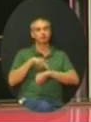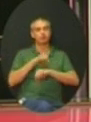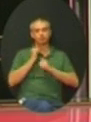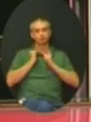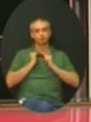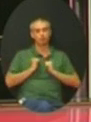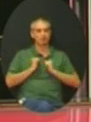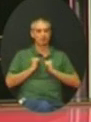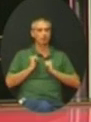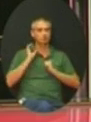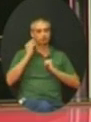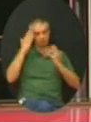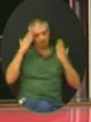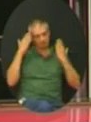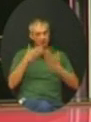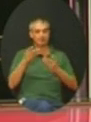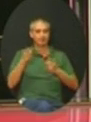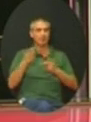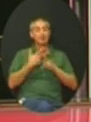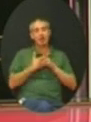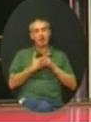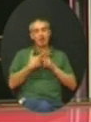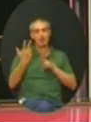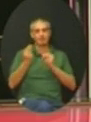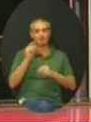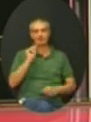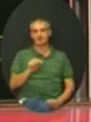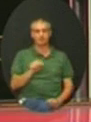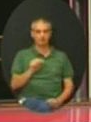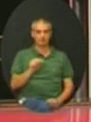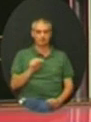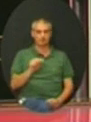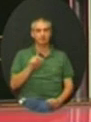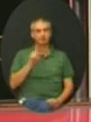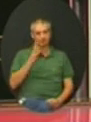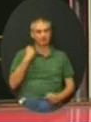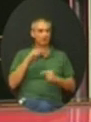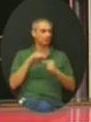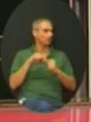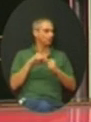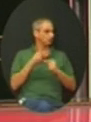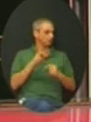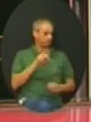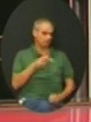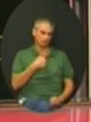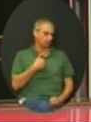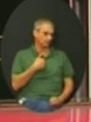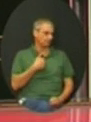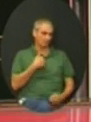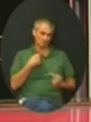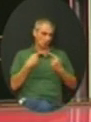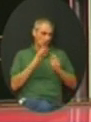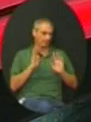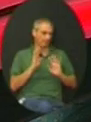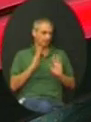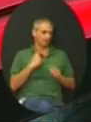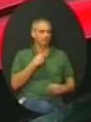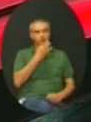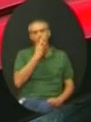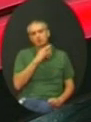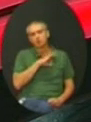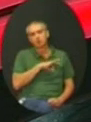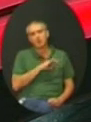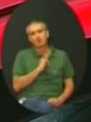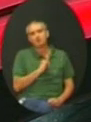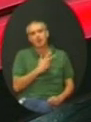שקט שתתמקד אך ורק בדברים האלה, והיה לזה יתרון. בעניין הזה אני לא מתווכחת לך, אני רק שואלת מה